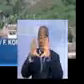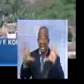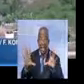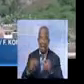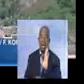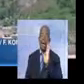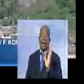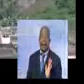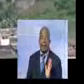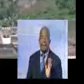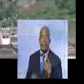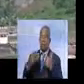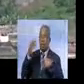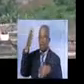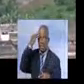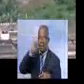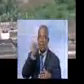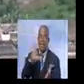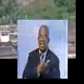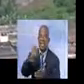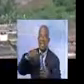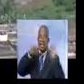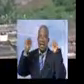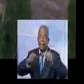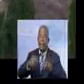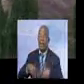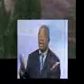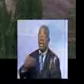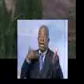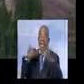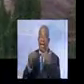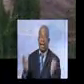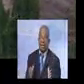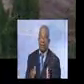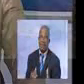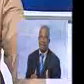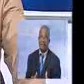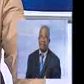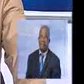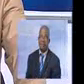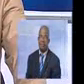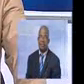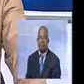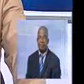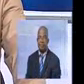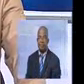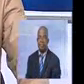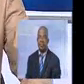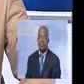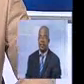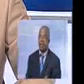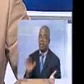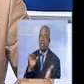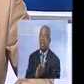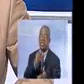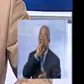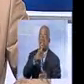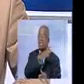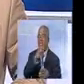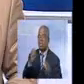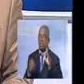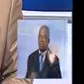son siège le plus grand centre de formation en marché public d'Afrique. Et c'est un reportage de